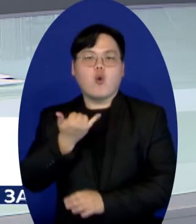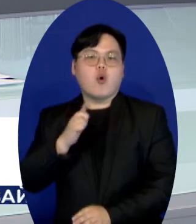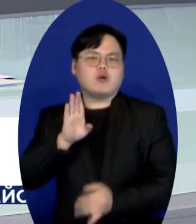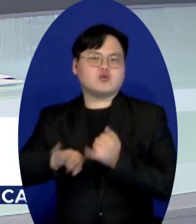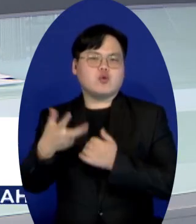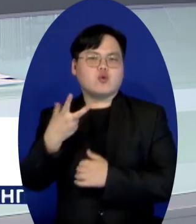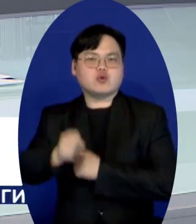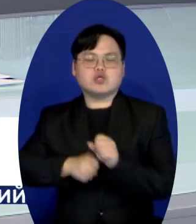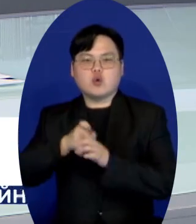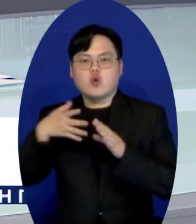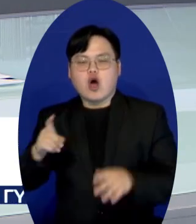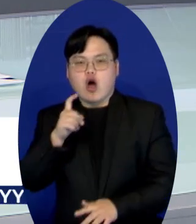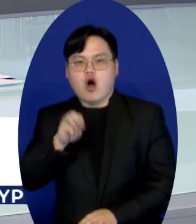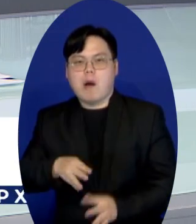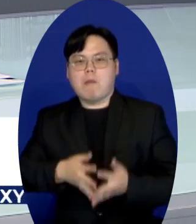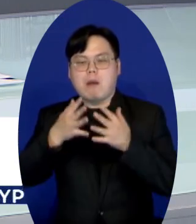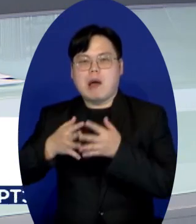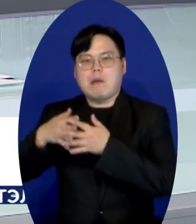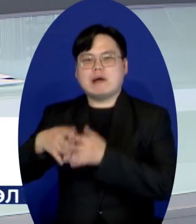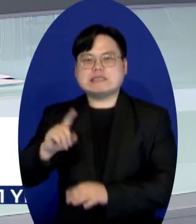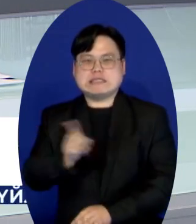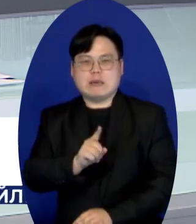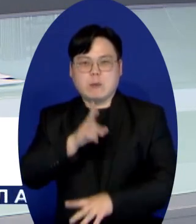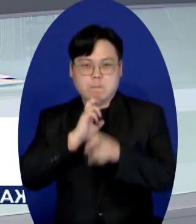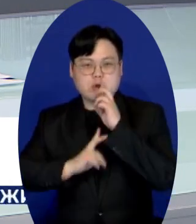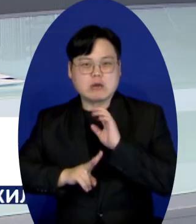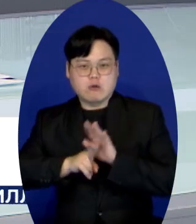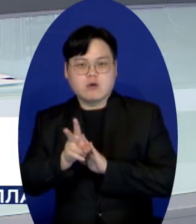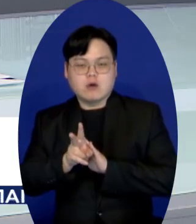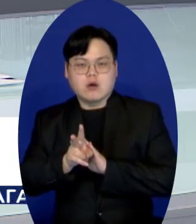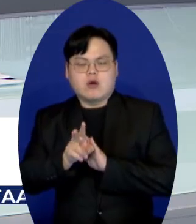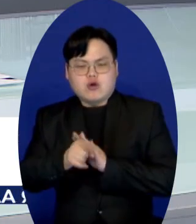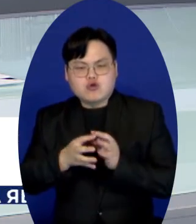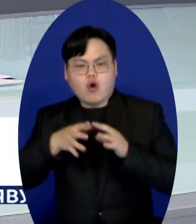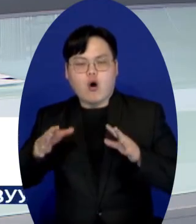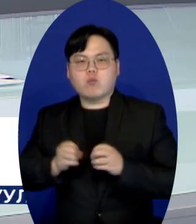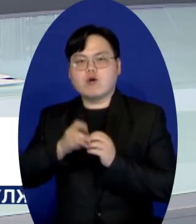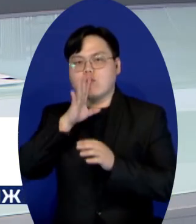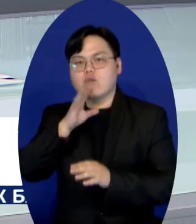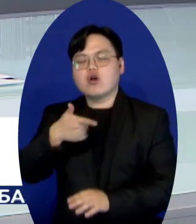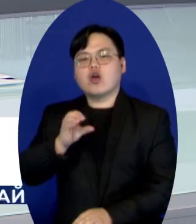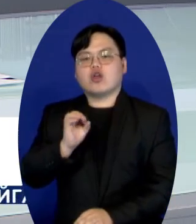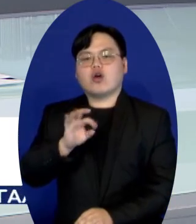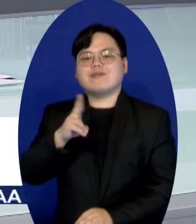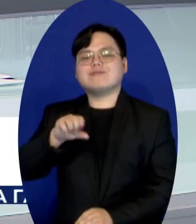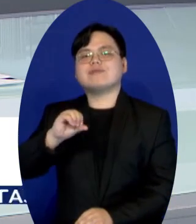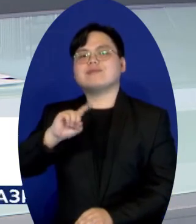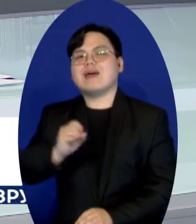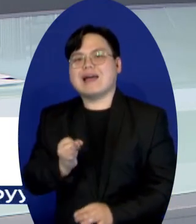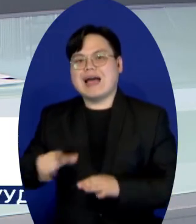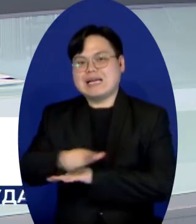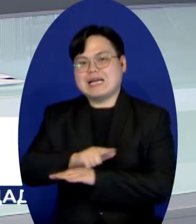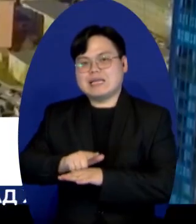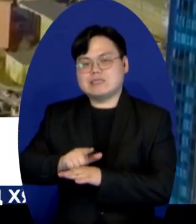хугацаанд хот төлөвлөлт алдагдсан. За мөн томоохон бүтээн байгуулалт хийхэд геодезийн салбарын эргэцүү орчныг сайжруулах шаардлагатай болоод байгаа юм а.